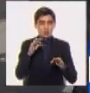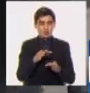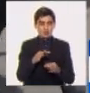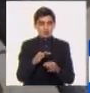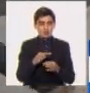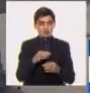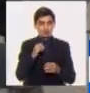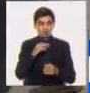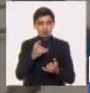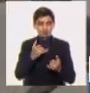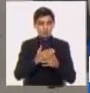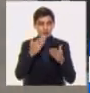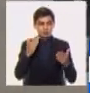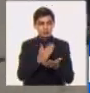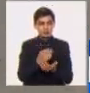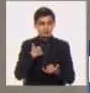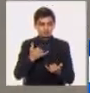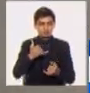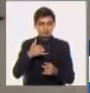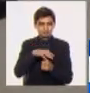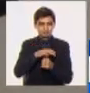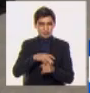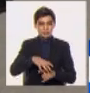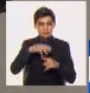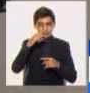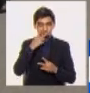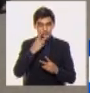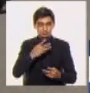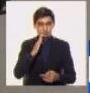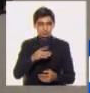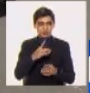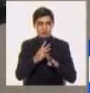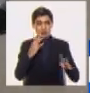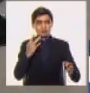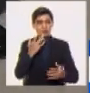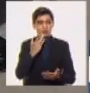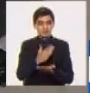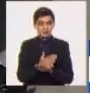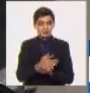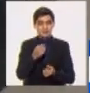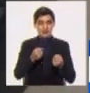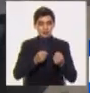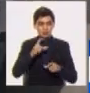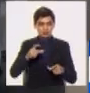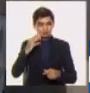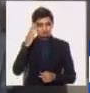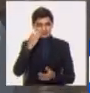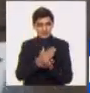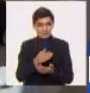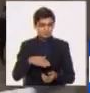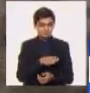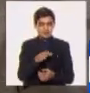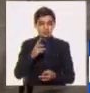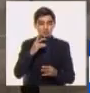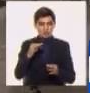довольно-таки большие. Сейчас мы поднимем дрон выше и посмотрим, насколько она растянулась. Кстати, есть водитель, который пытается объехать пробку,